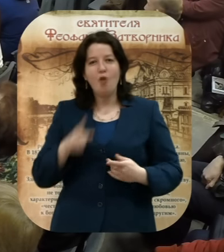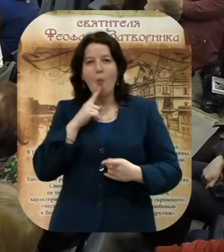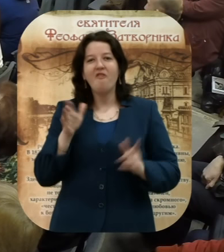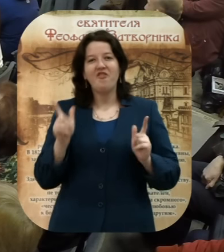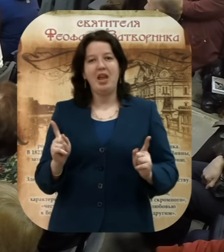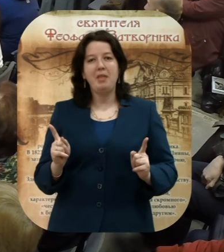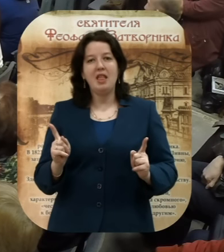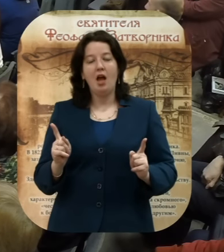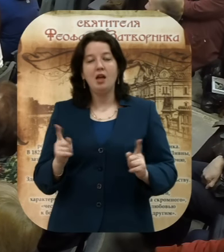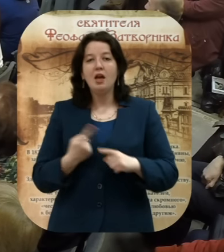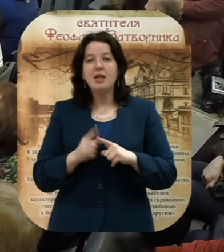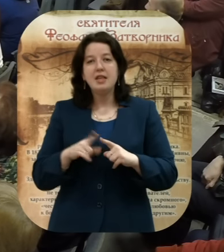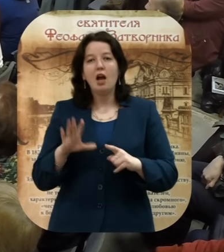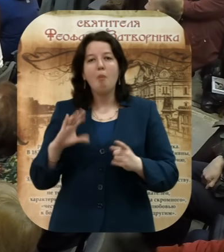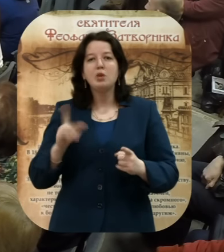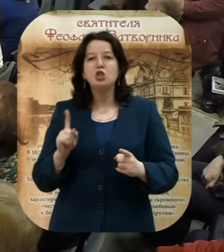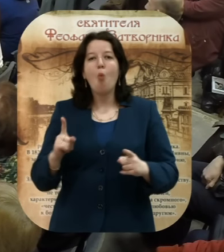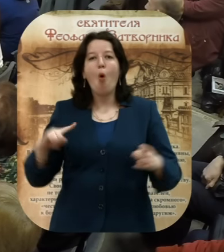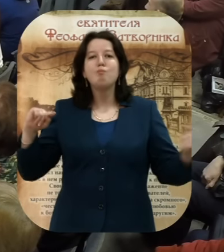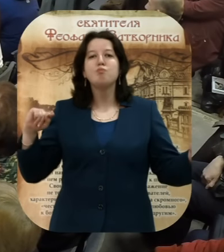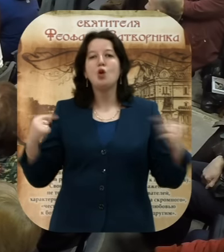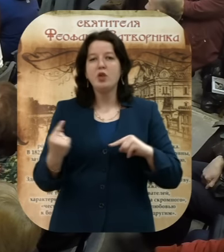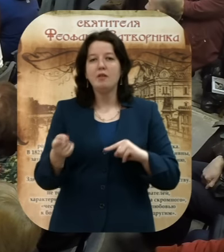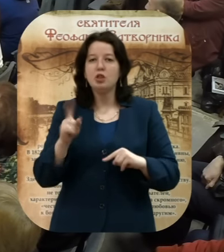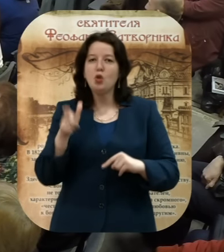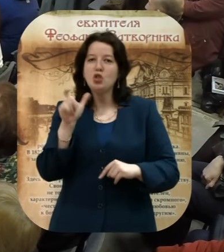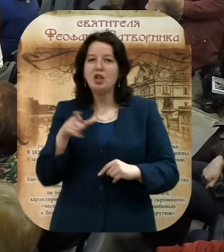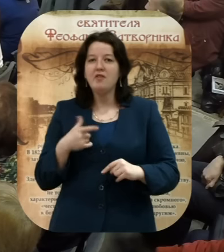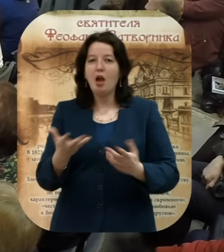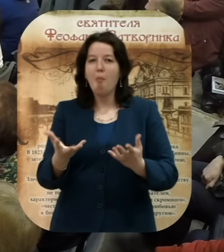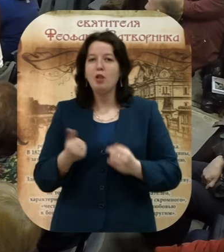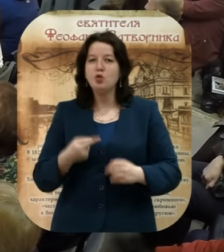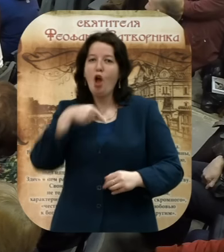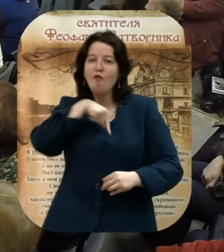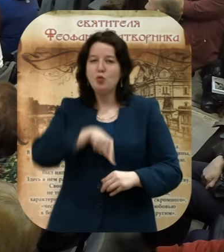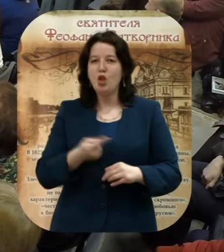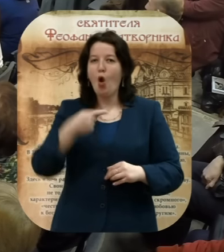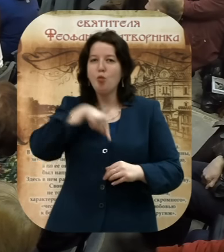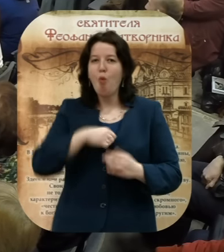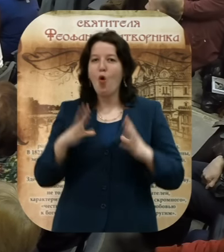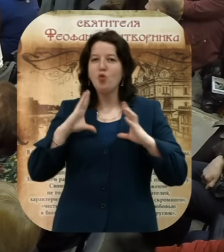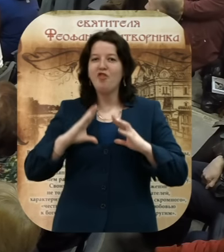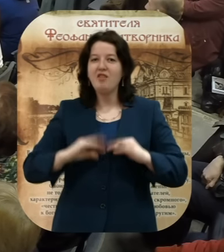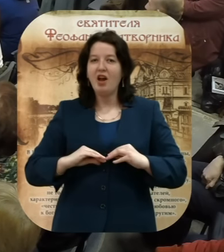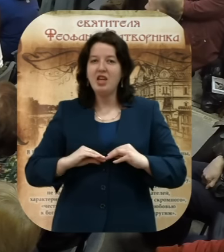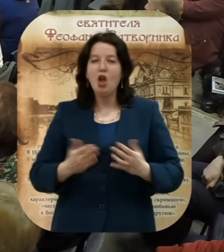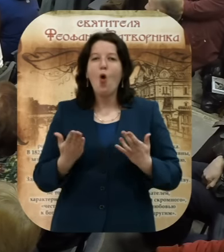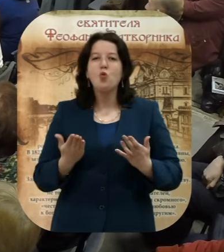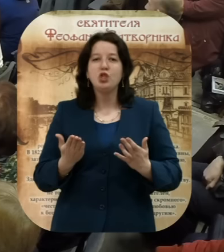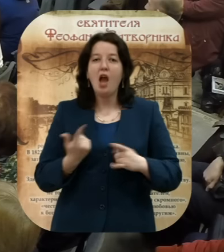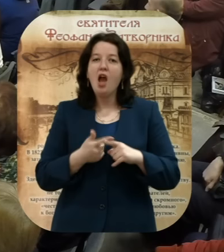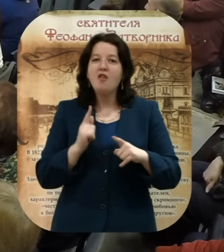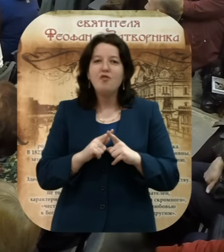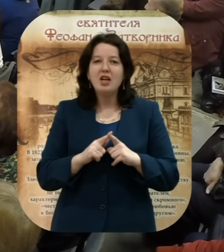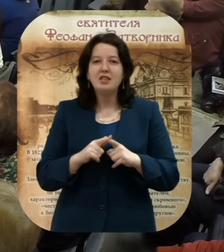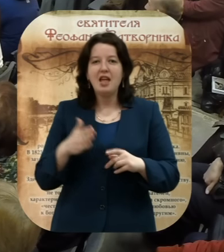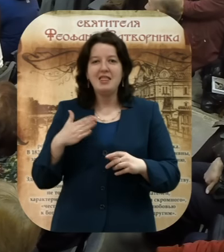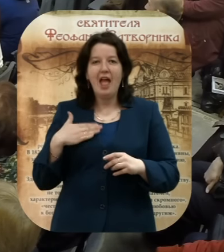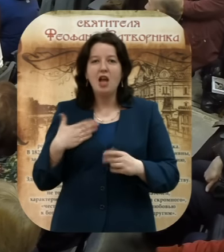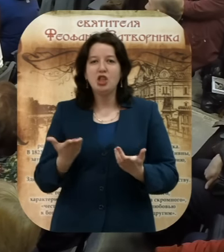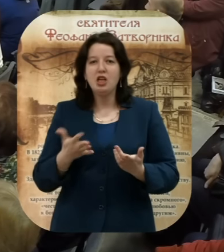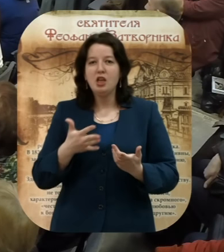вы против того, если человек получит внутреннее глубокое удовлетворение уже в этой нашей многоскорбной, я бы